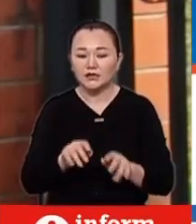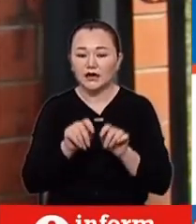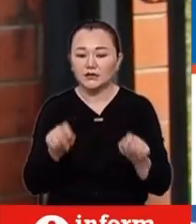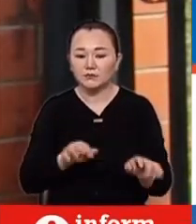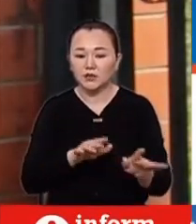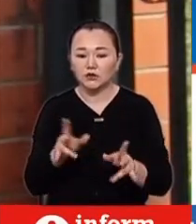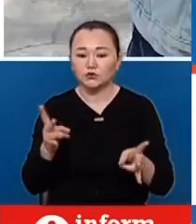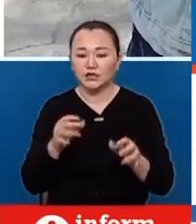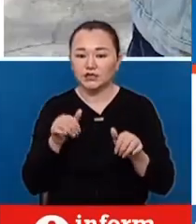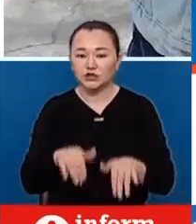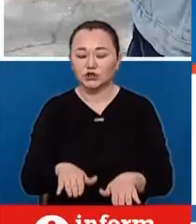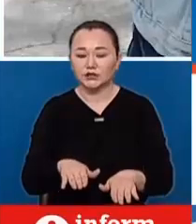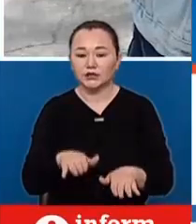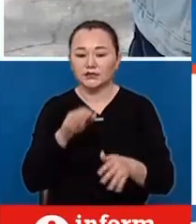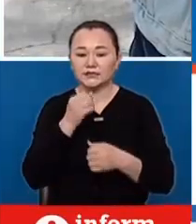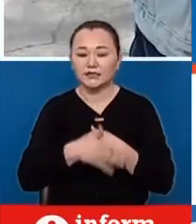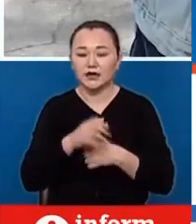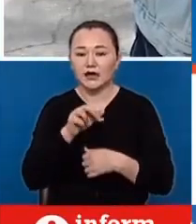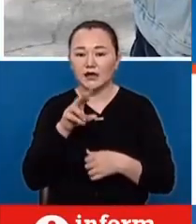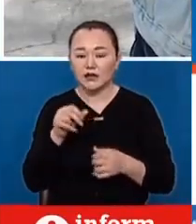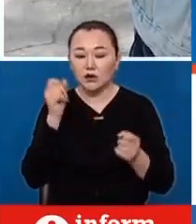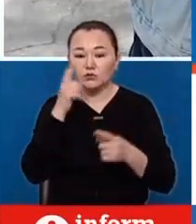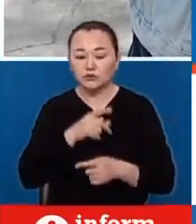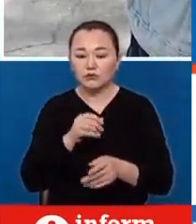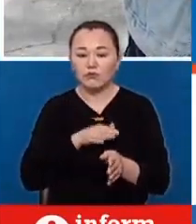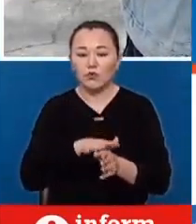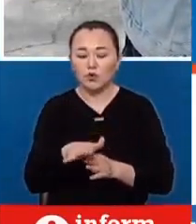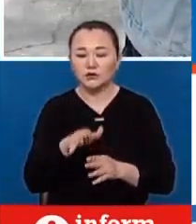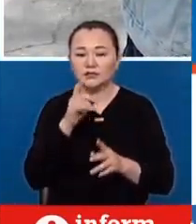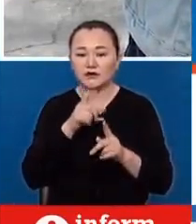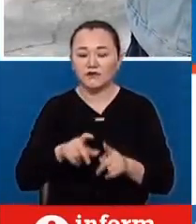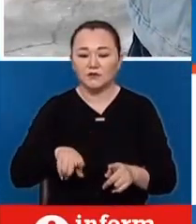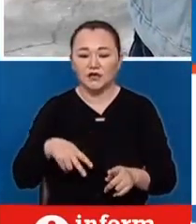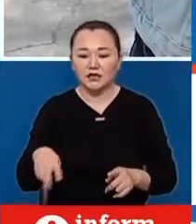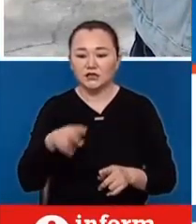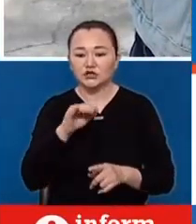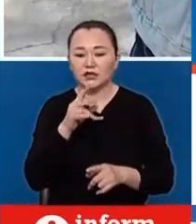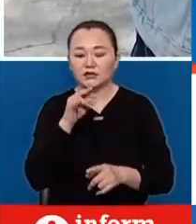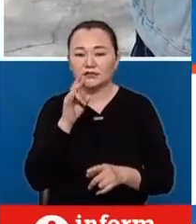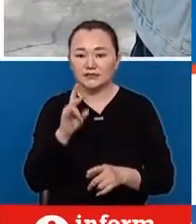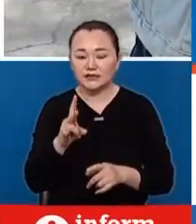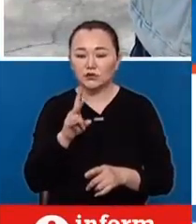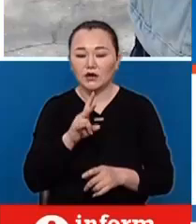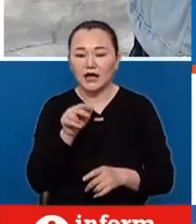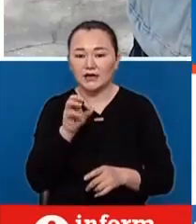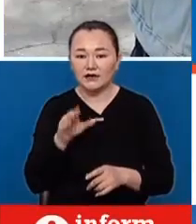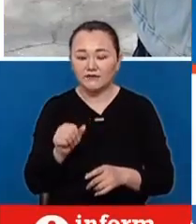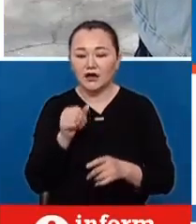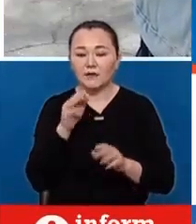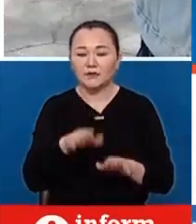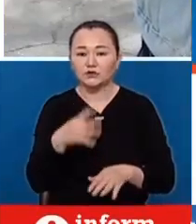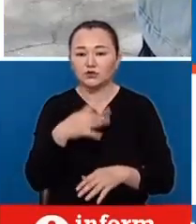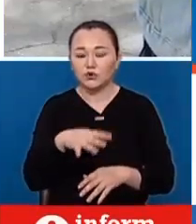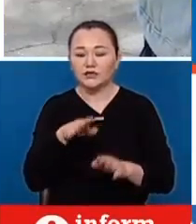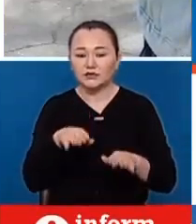меры нужно предпринимать. Центр «Аяла», как выяснилось, переполнен. По словам директора Жанылсын Нургалиевой, вместо 40 детей